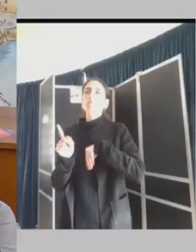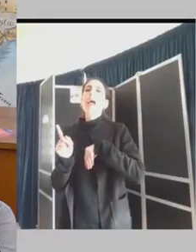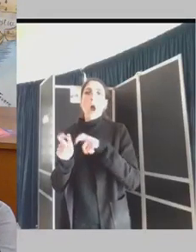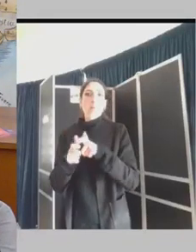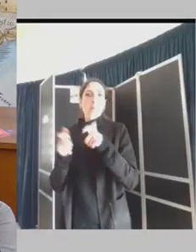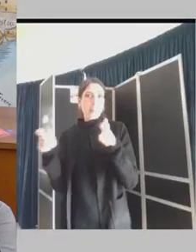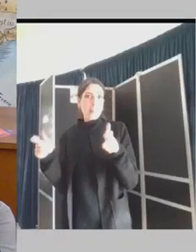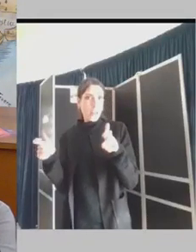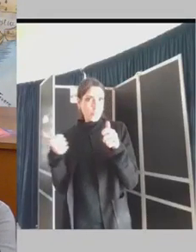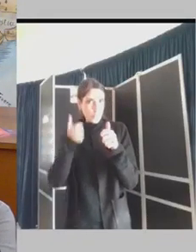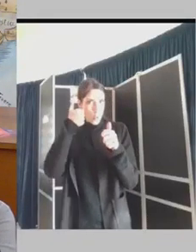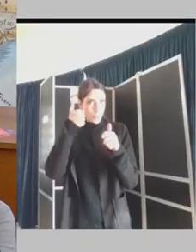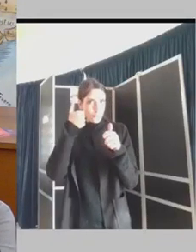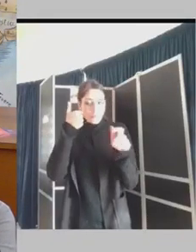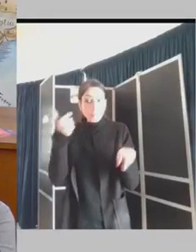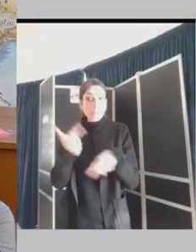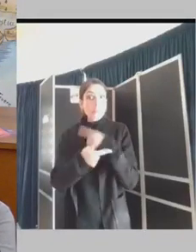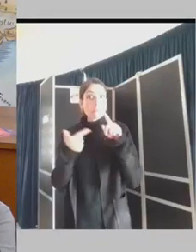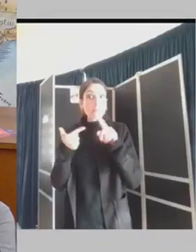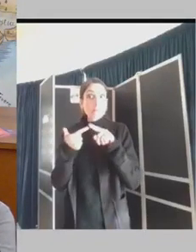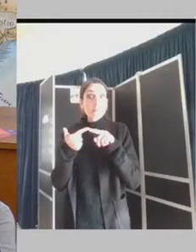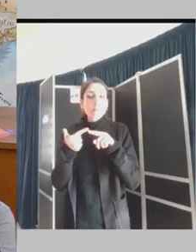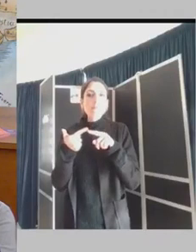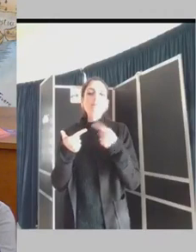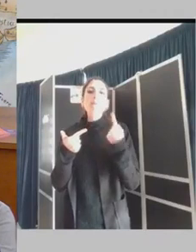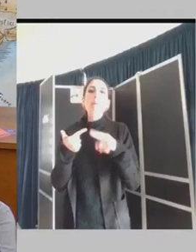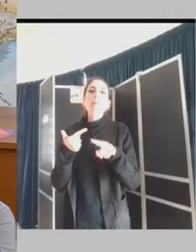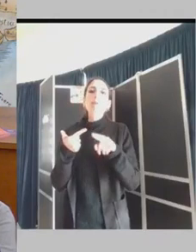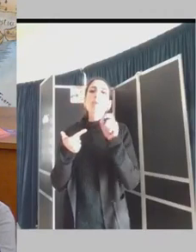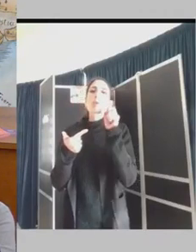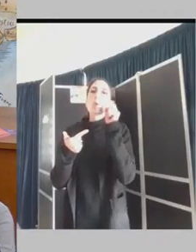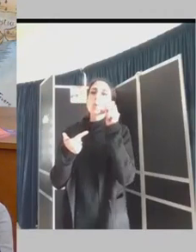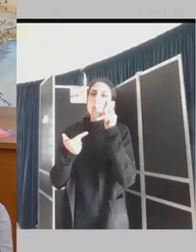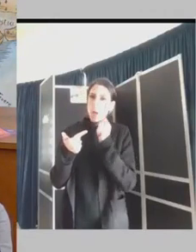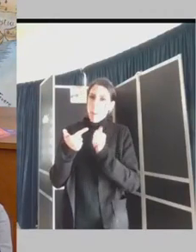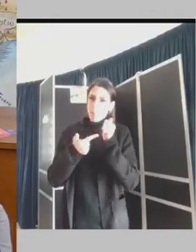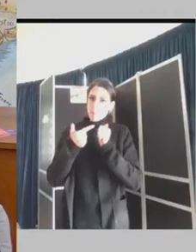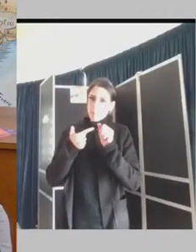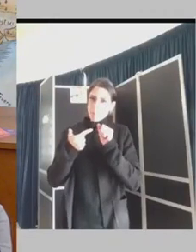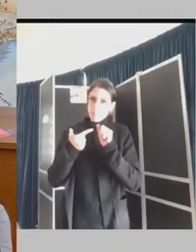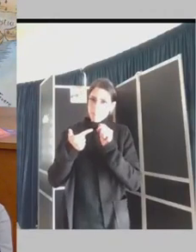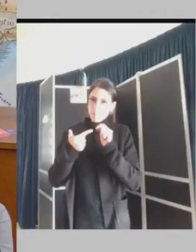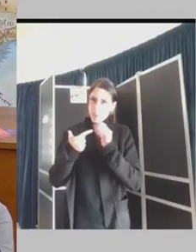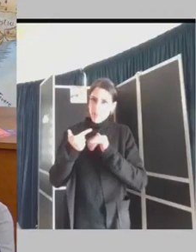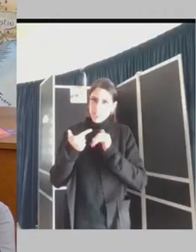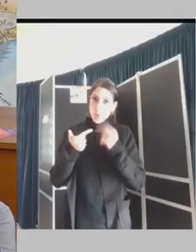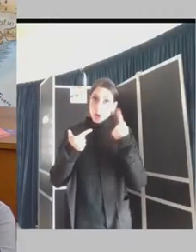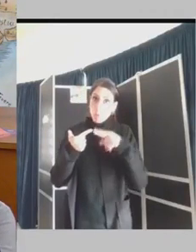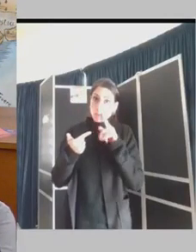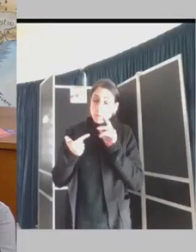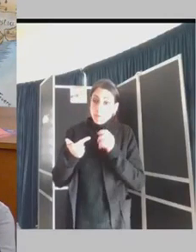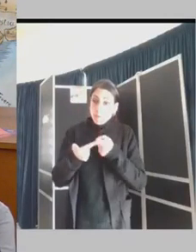soprattutto in quelle che sono poi le future generazioni